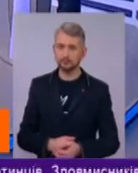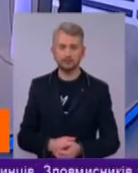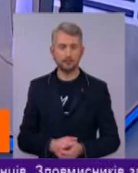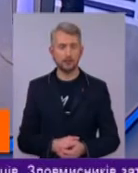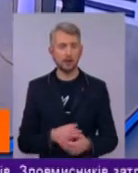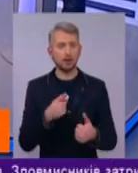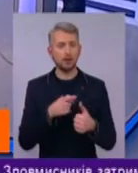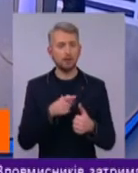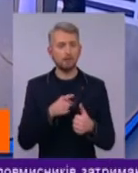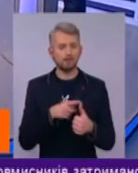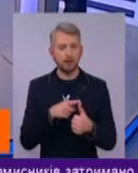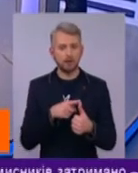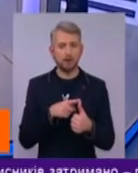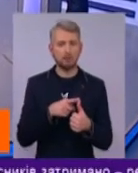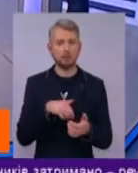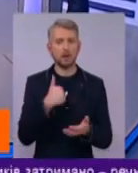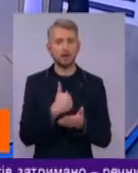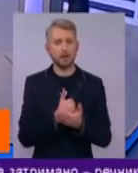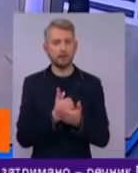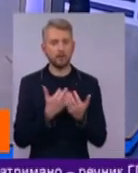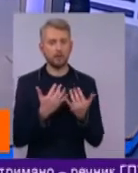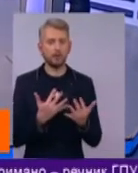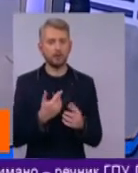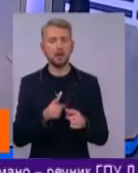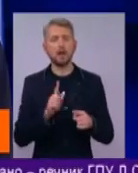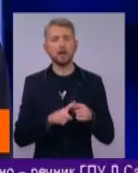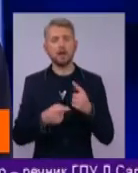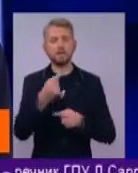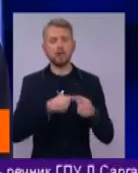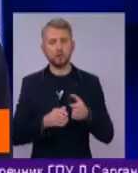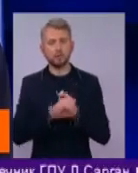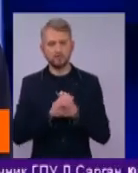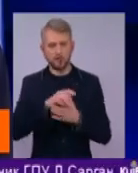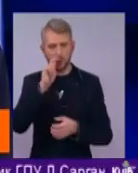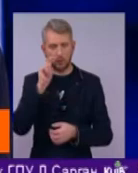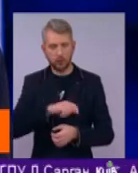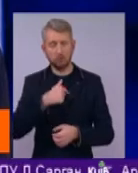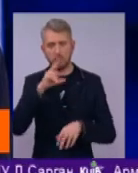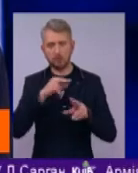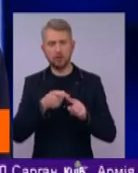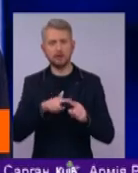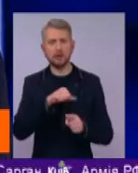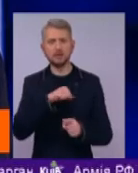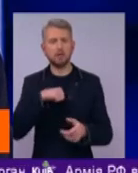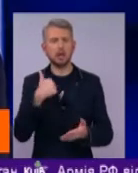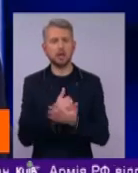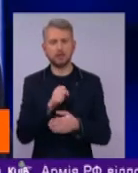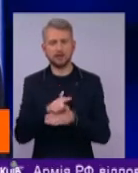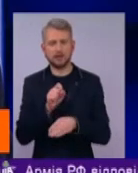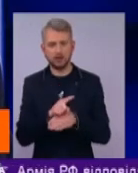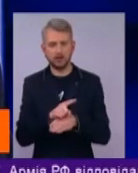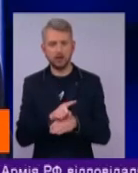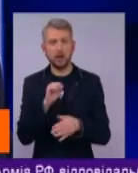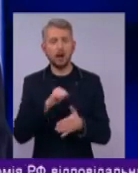Первое и главное требование – это вернуть мир на Украину. Я бы считал, что это самая главная задача сейчас, от